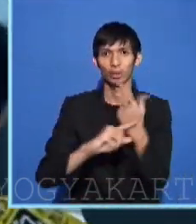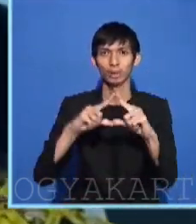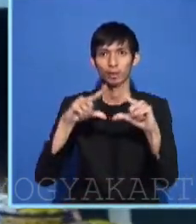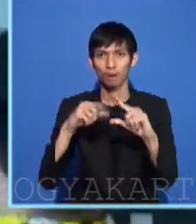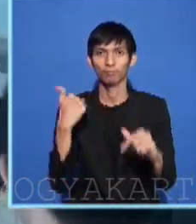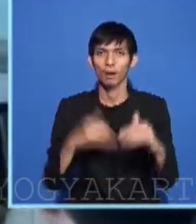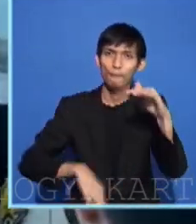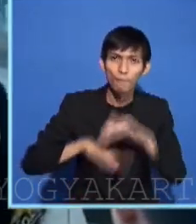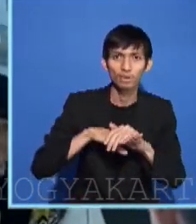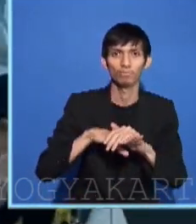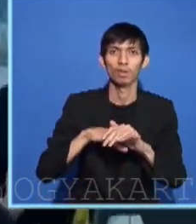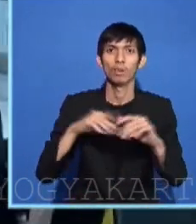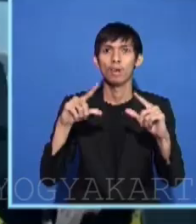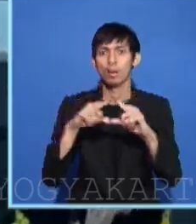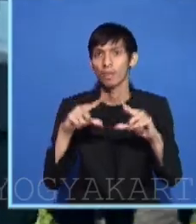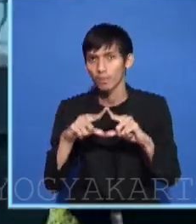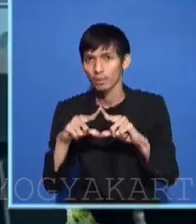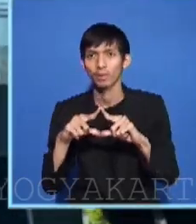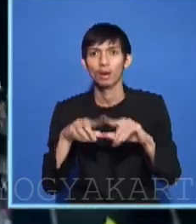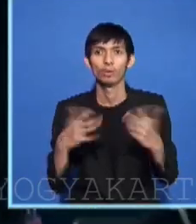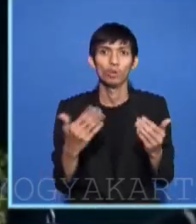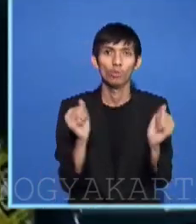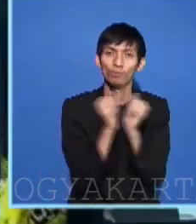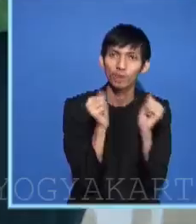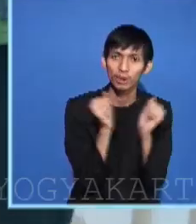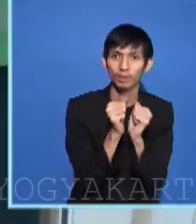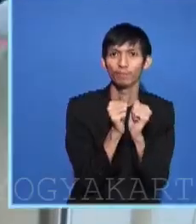yang tersedia. Hal itu menjadi komitmen PT Angkasa Pura